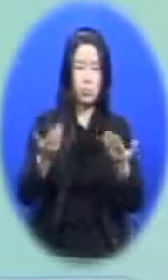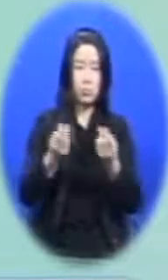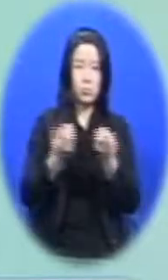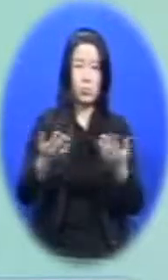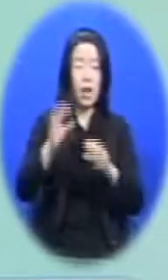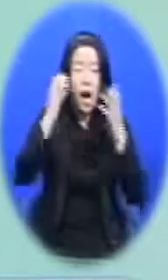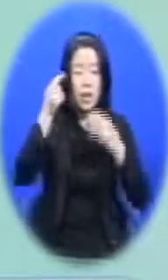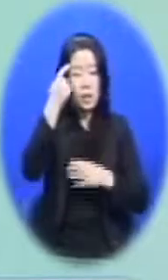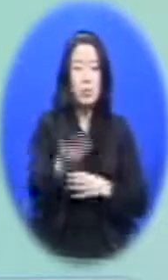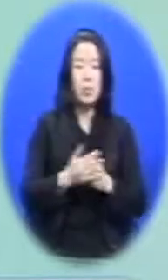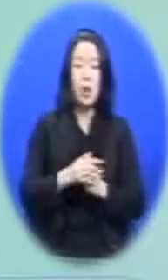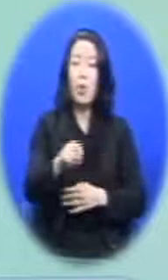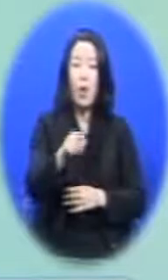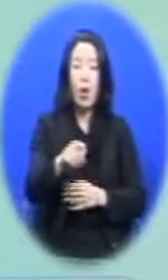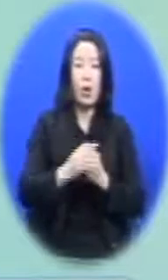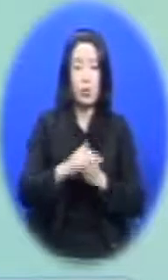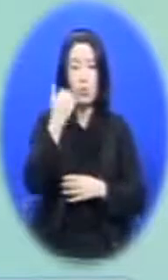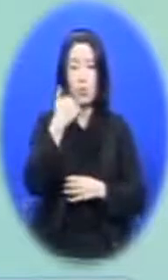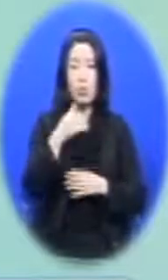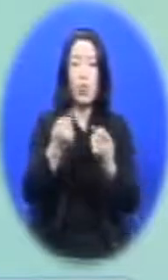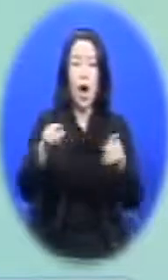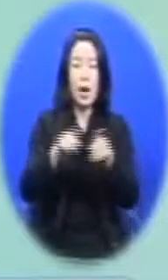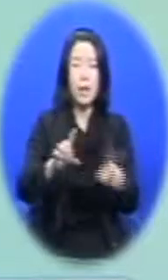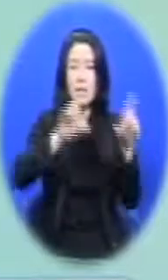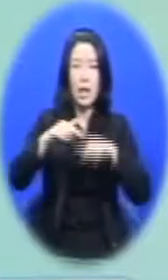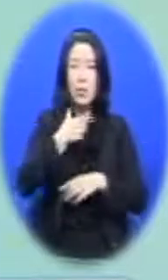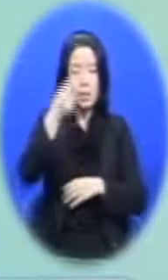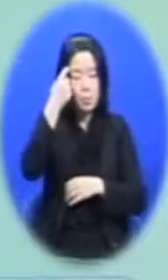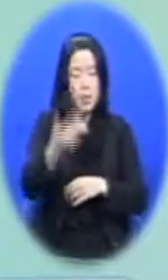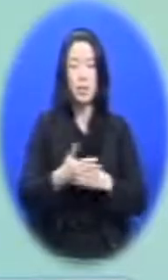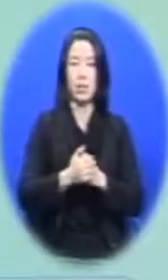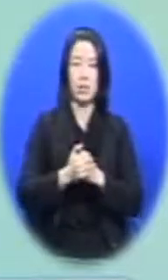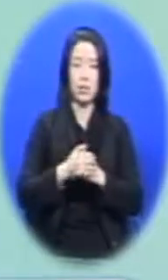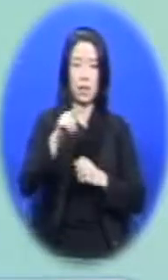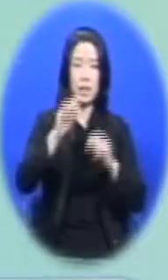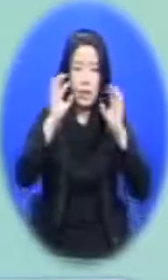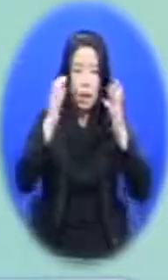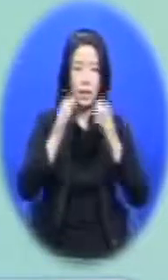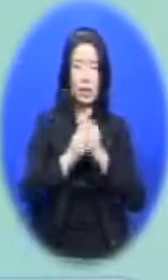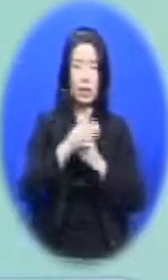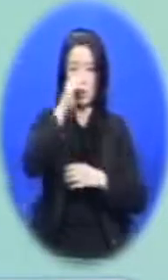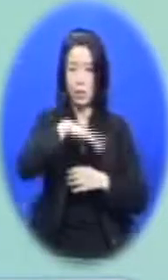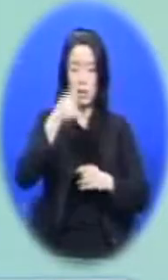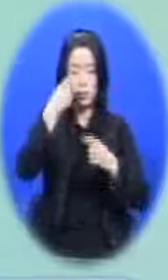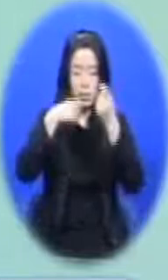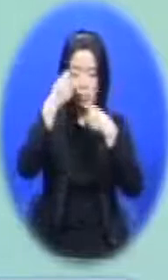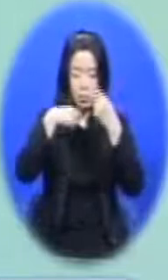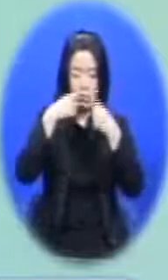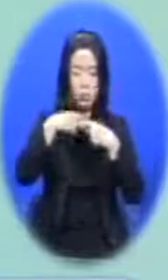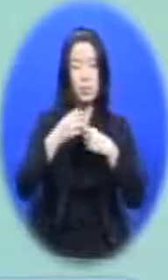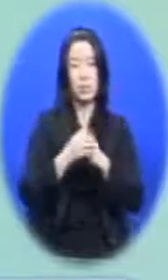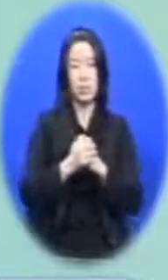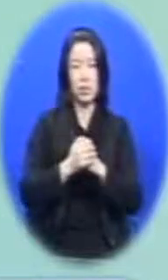아이에게 물었대. 너는 누구와 같이 살고 싶니? 그랬더니 이 아이가 그냥 눈물을 줄줄